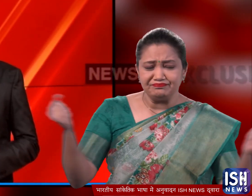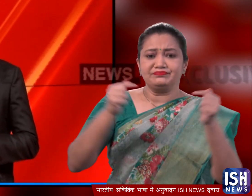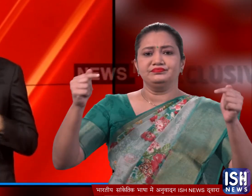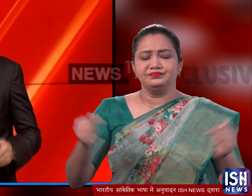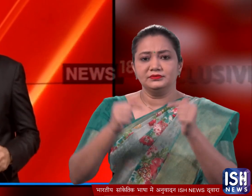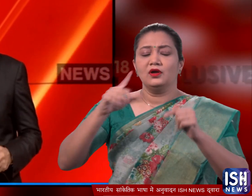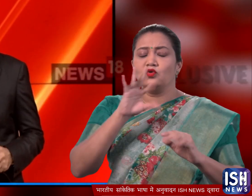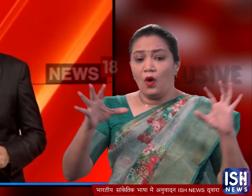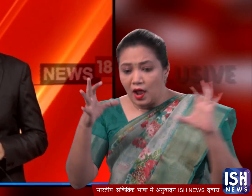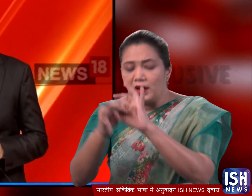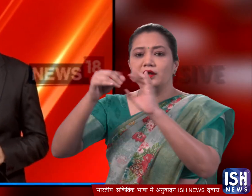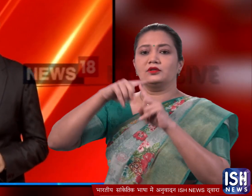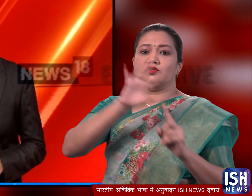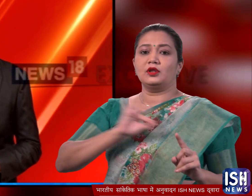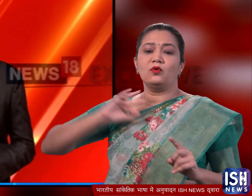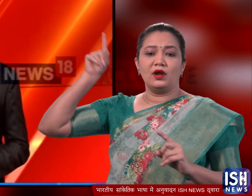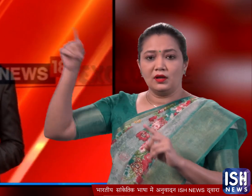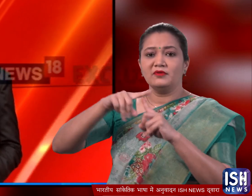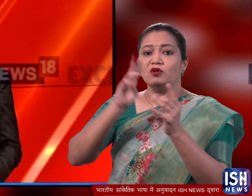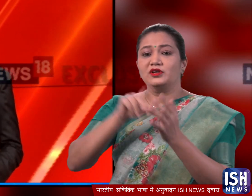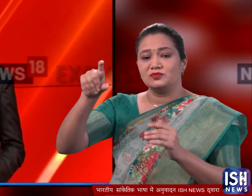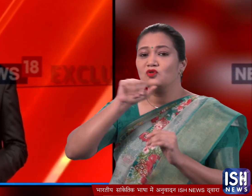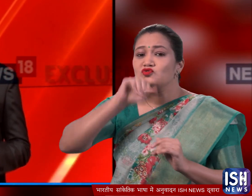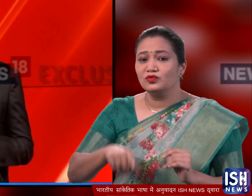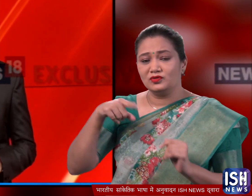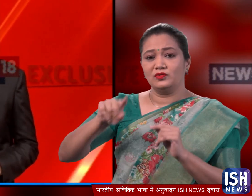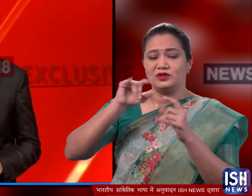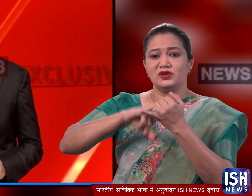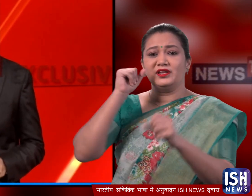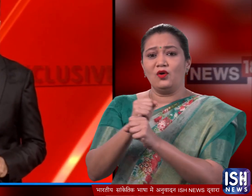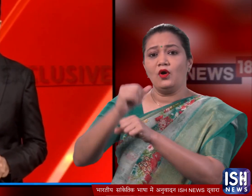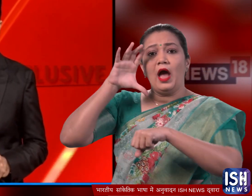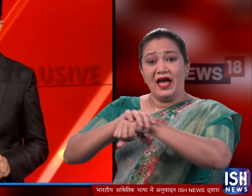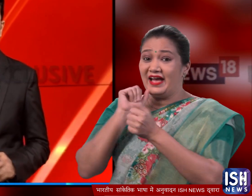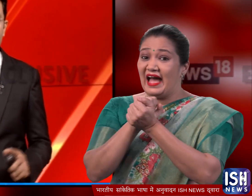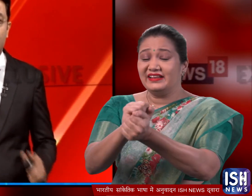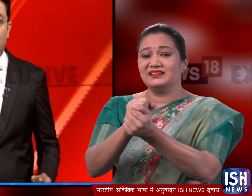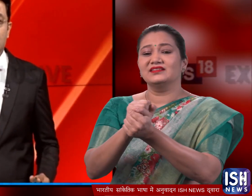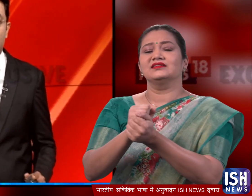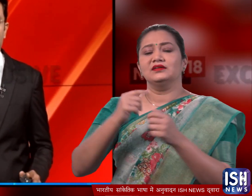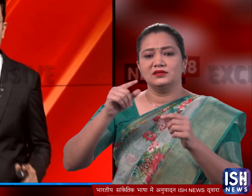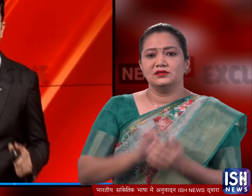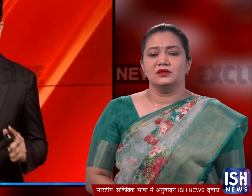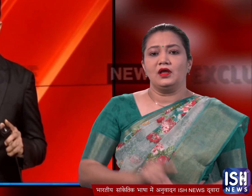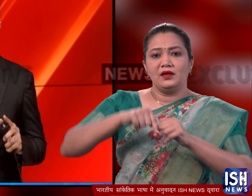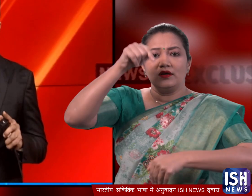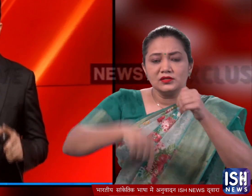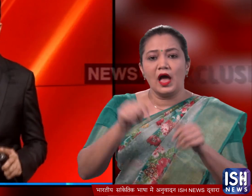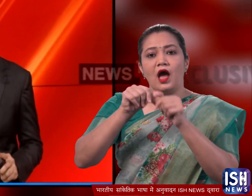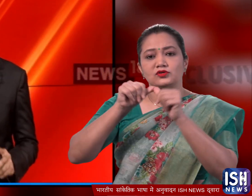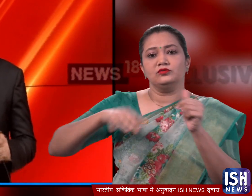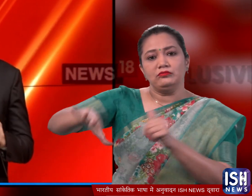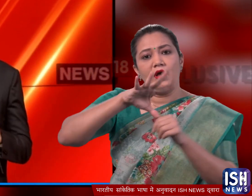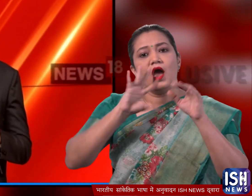की जड़ें त्रिपुरा से जुड़ी हैं, जहां कुछ दिन पहले टीएमसी की यूथ विंग की अध्यक्ष शाइनी घोष को गिरफ्तार किया गया था, जिन्हें विधानसभा चुनाव में आसनसोल